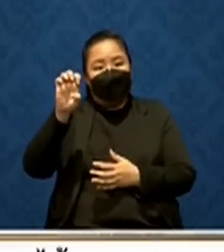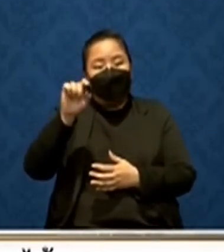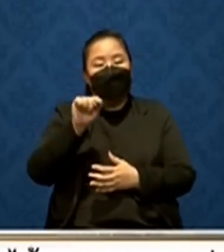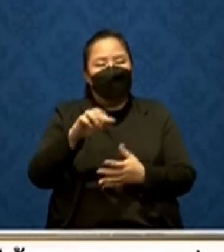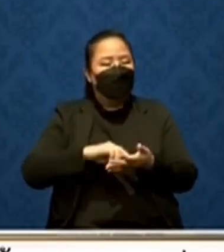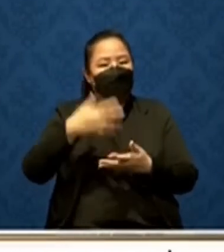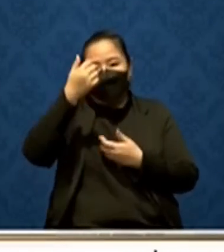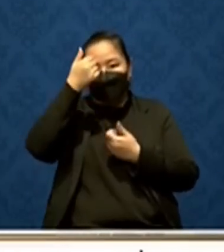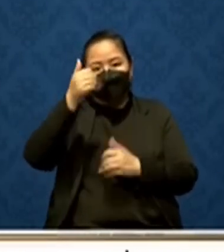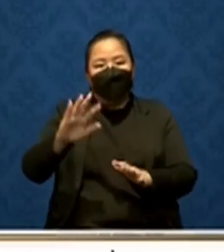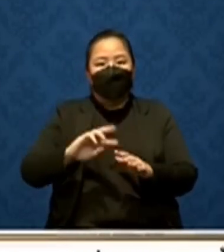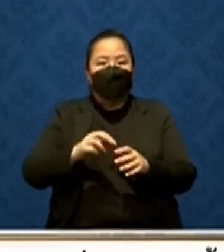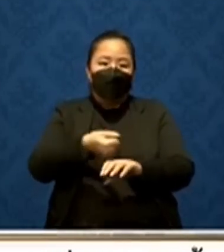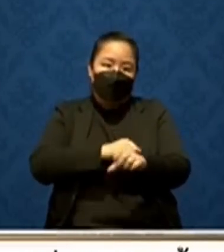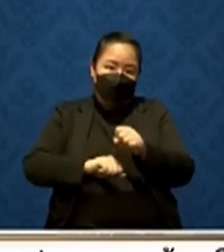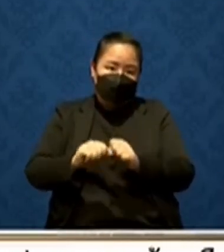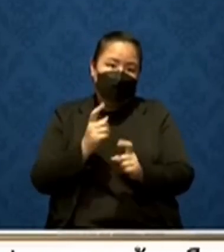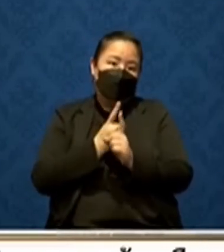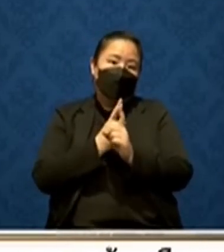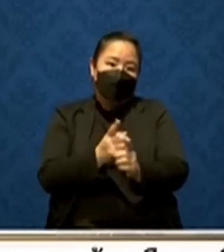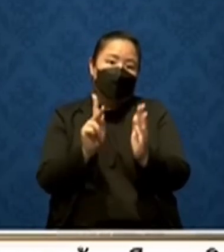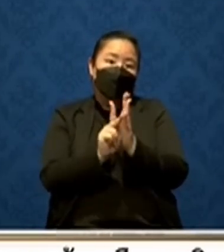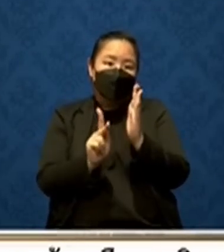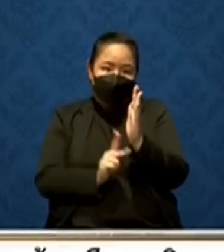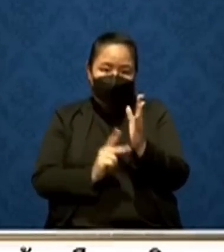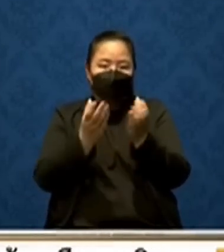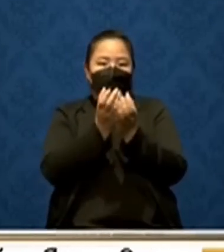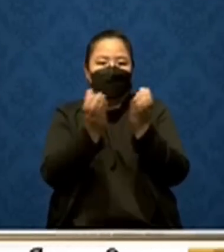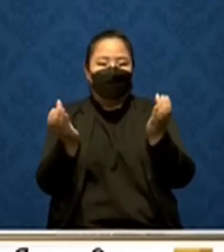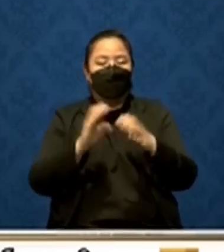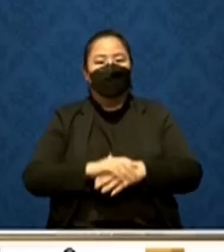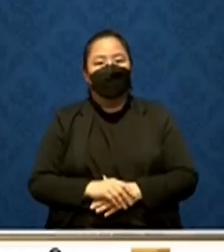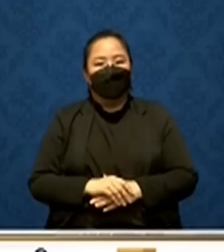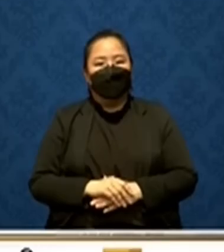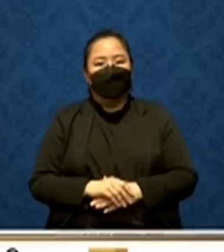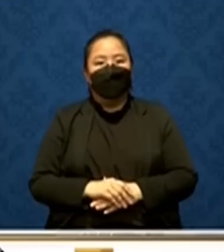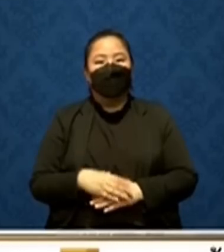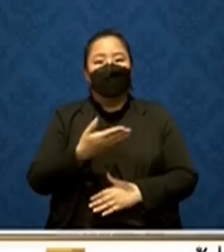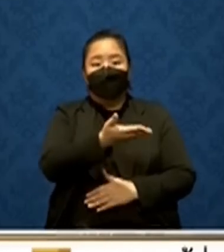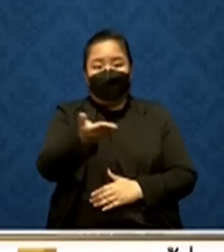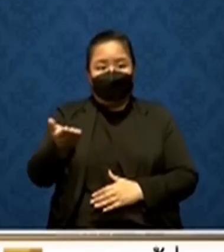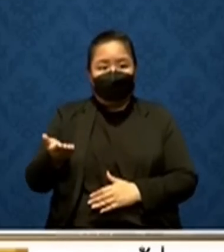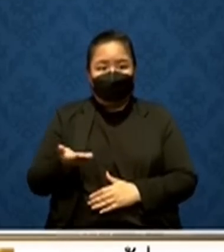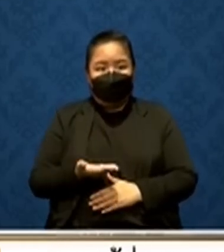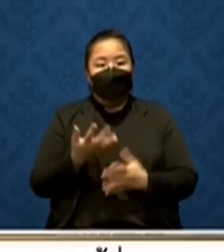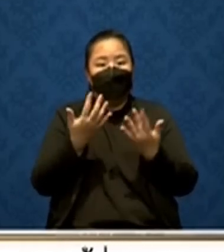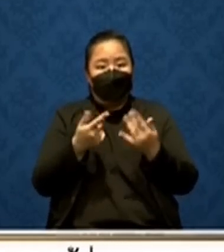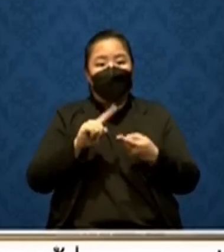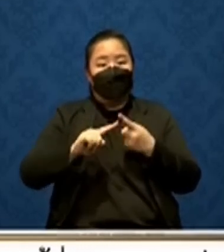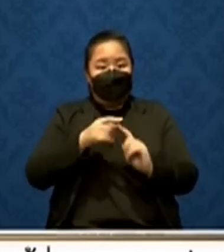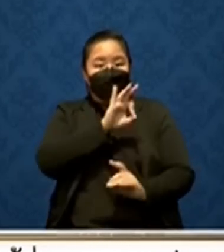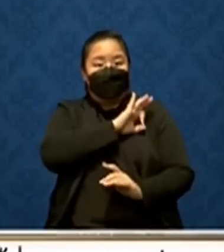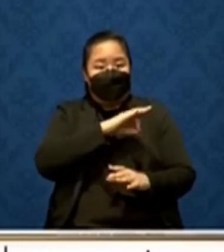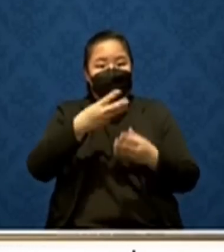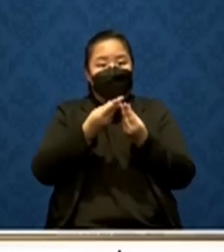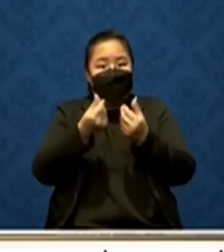ได้ดีในการปฏิบัติตามบทบัญญัติของกฎหมายและรัฐธรรมนูญซึ่งข้อกล่าวหานี้เพื่อนสมาชิกจะลงรายละเอียดให้